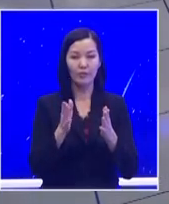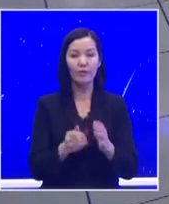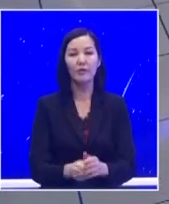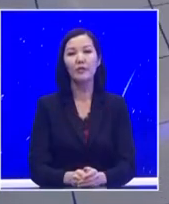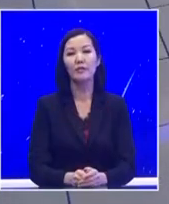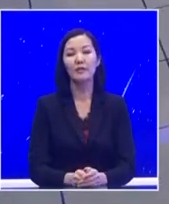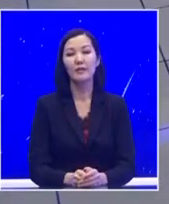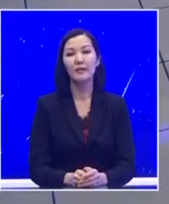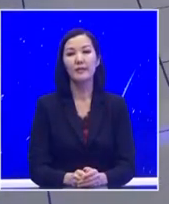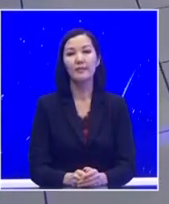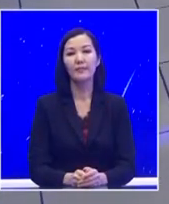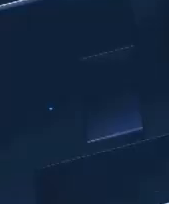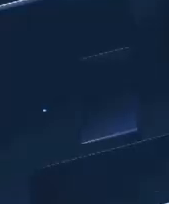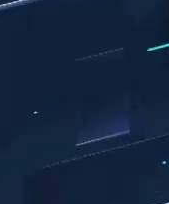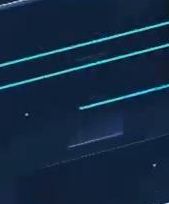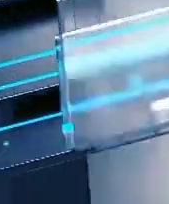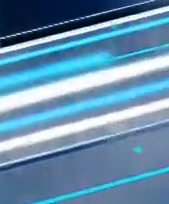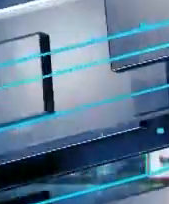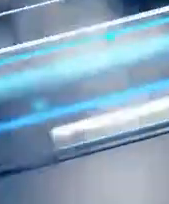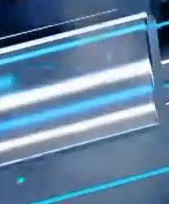Алдымен аңдатпа.